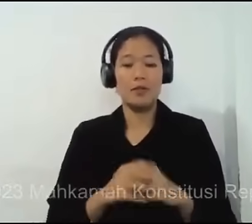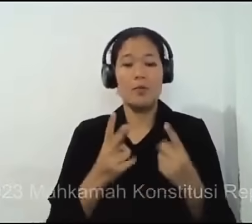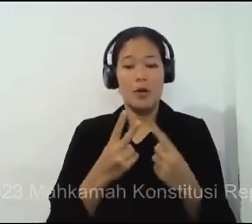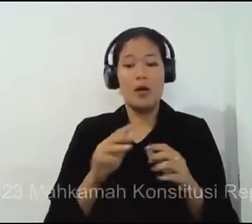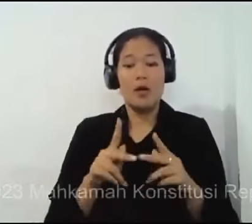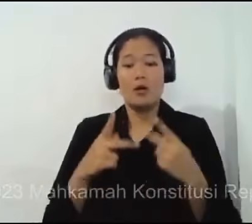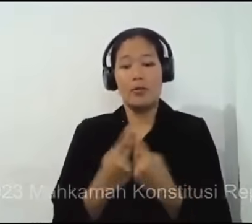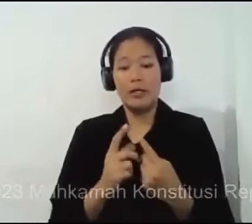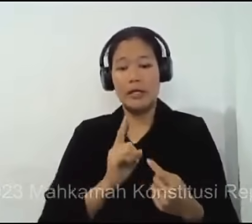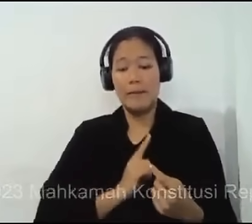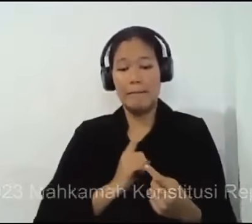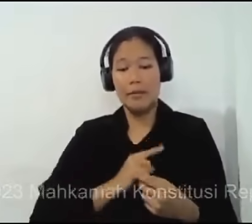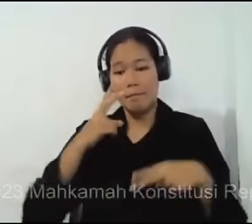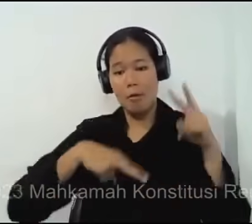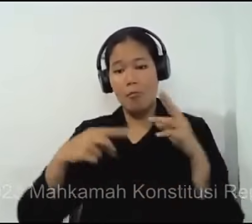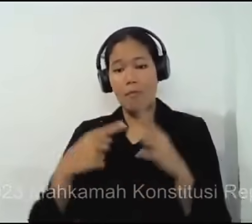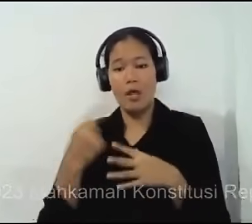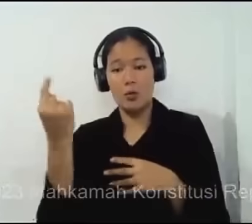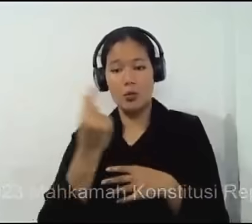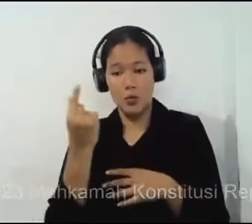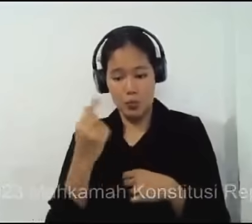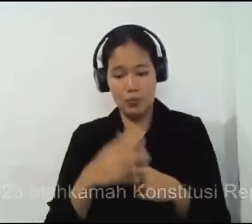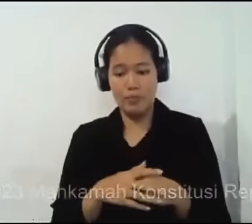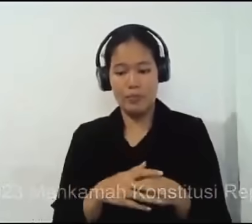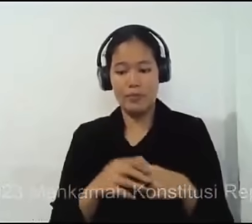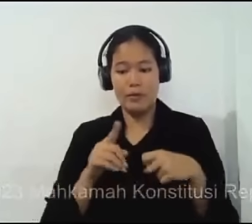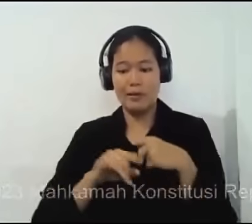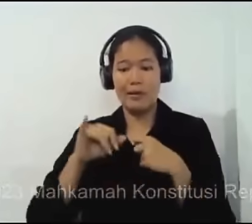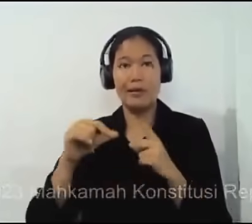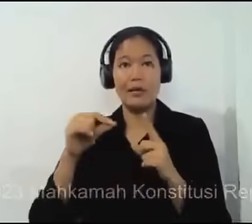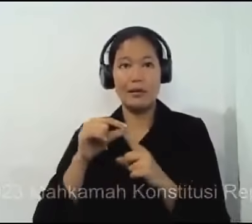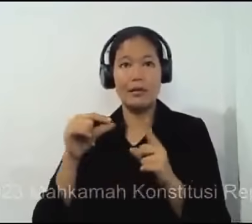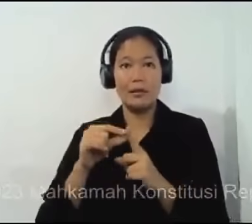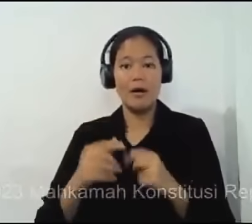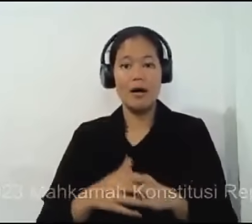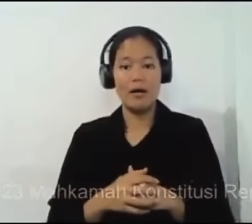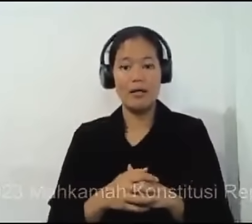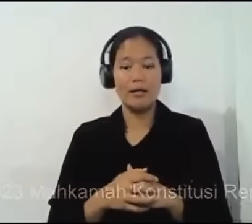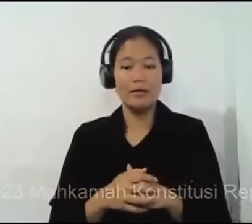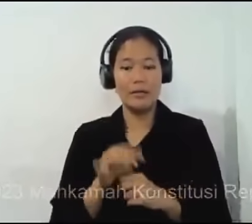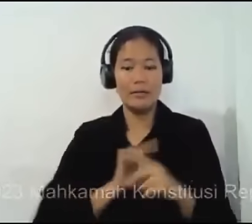independen pemantau pemilu yang diwakili oleh saudara Kak